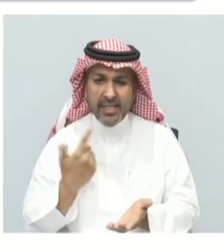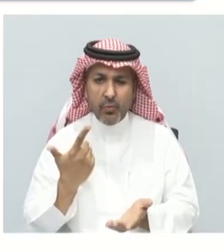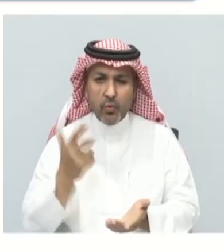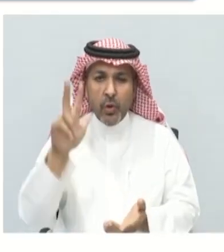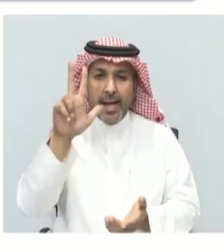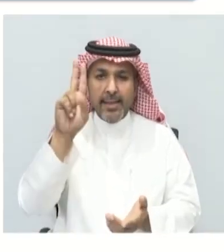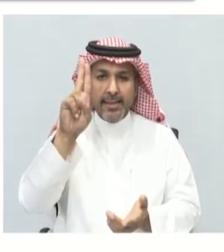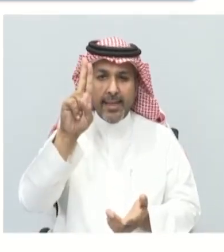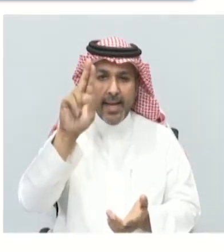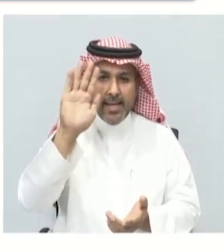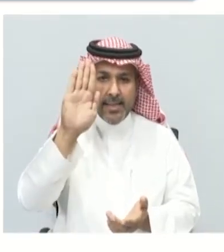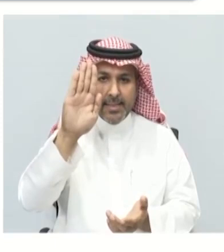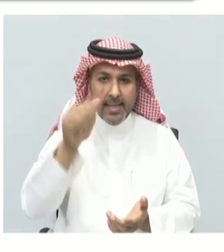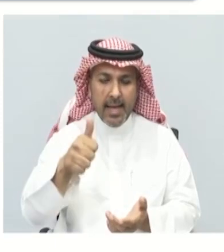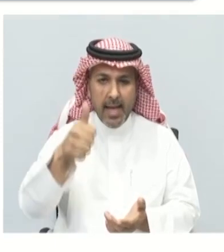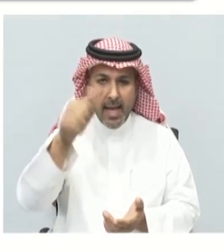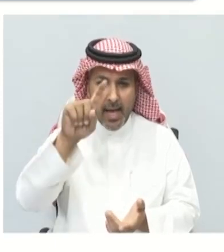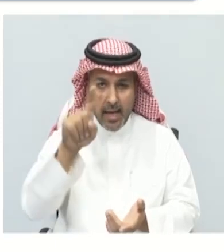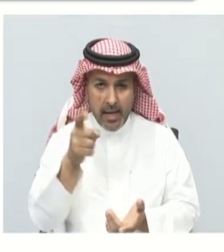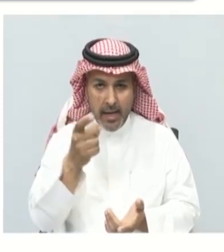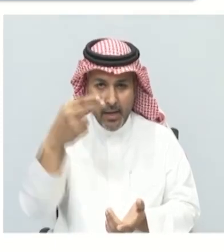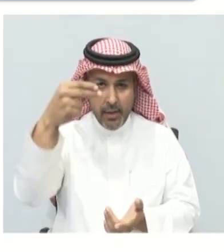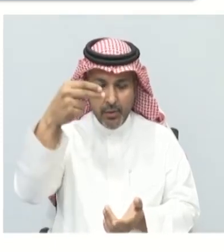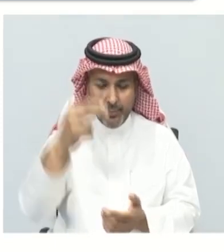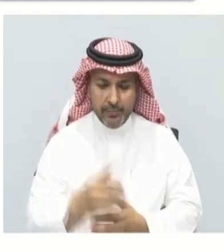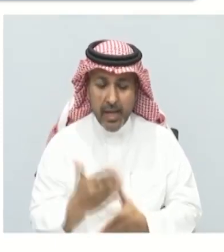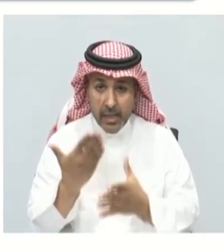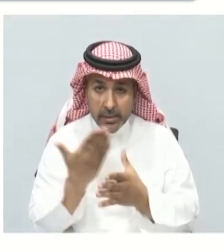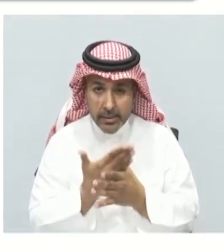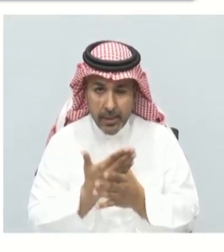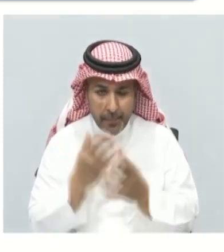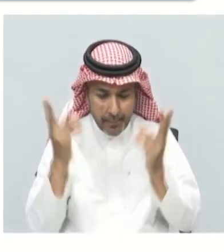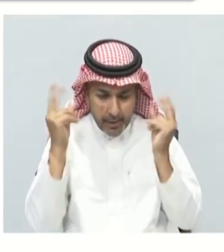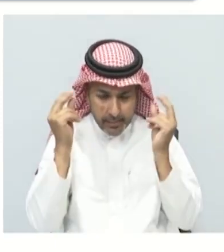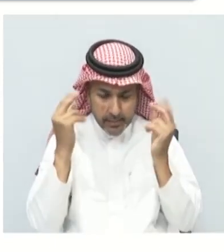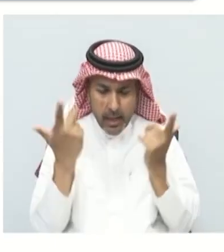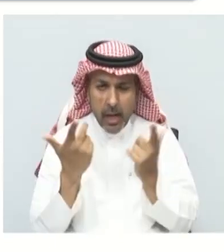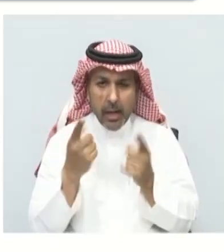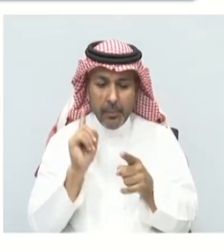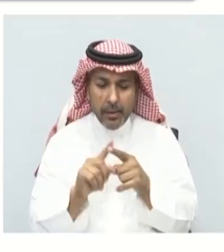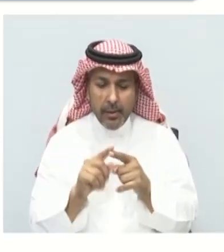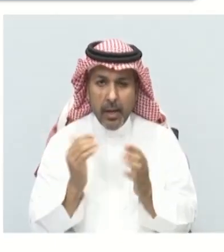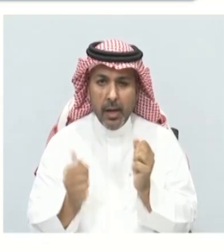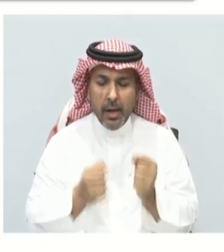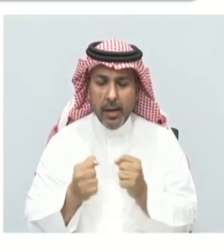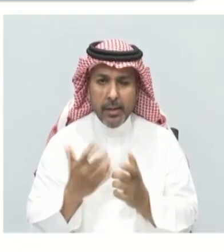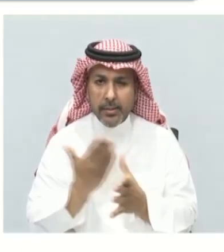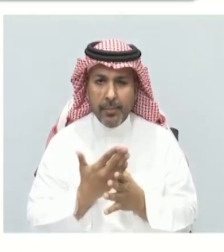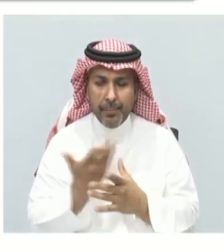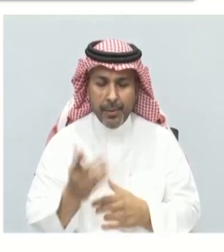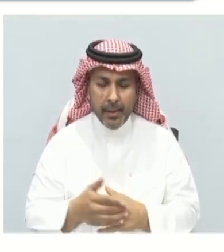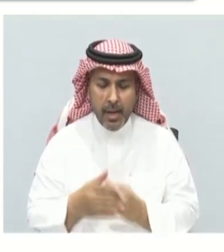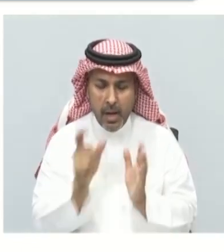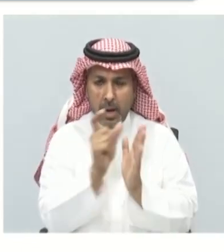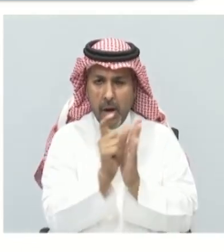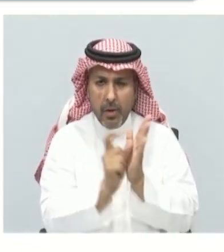نحن ندرس الحركه المتسارعه هل من الضروري في حياتك اليوميه نتعلم اساليب الحركه المتسارعه على اي قوانين تهدف او